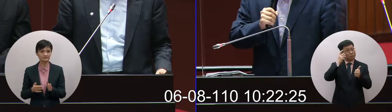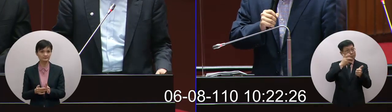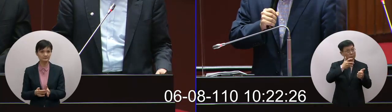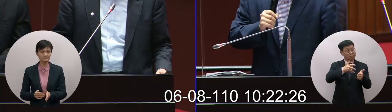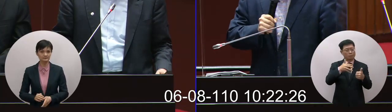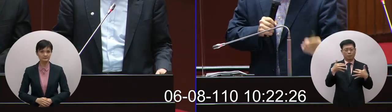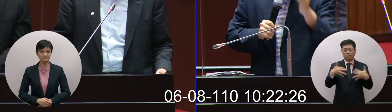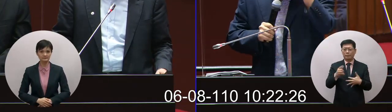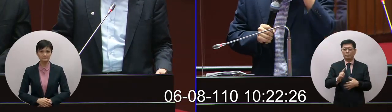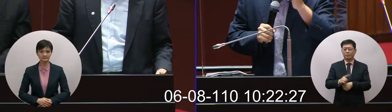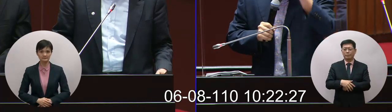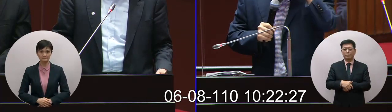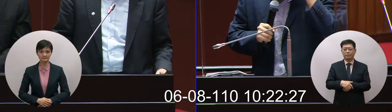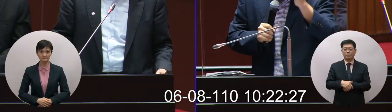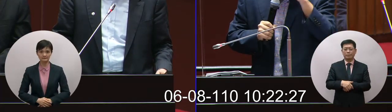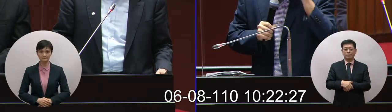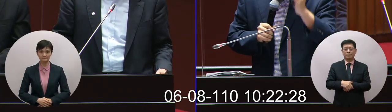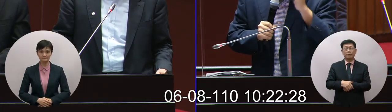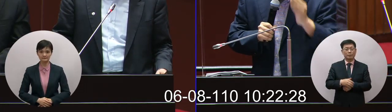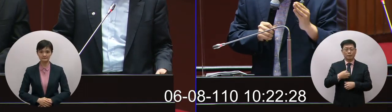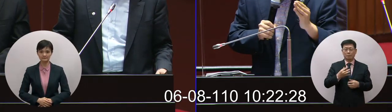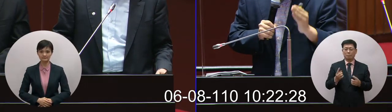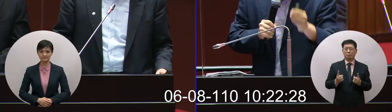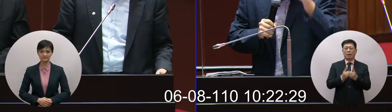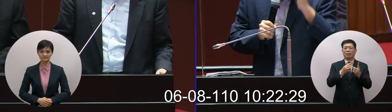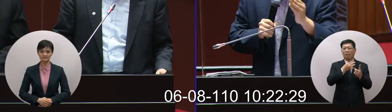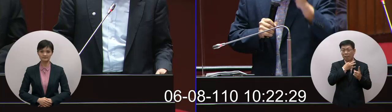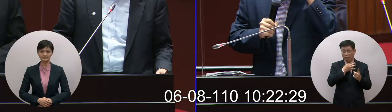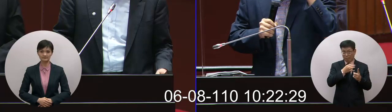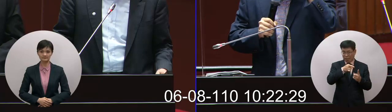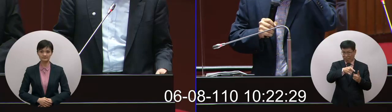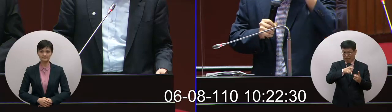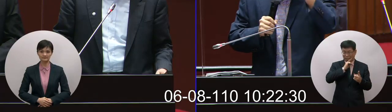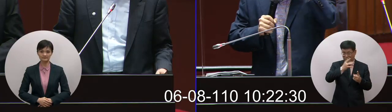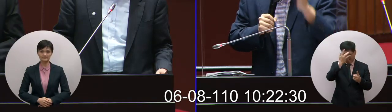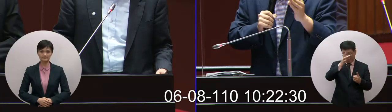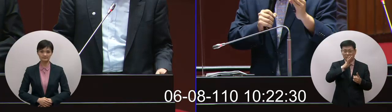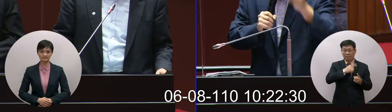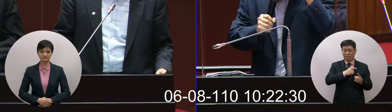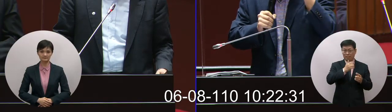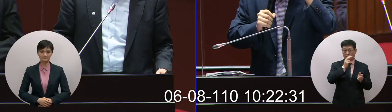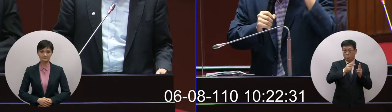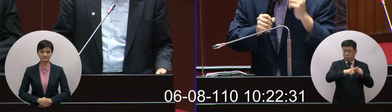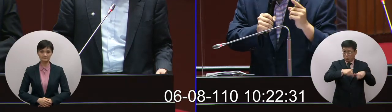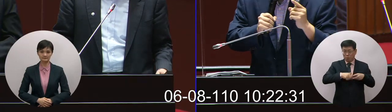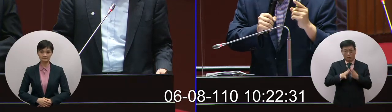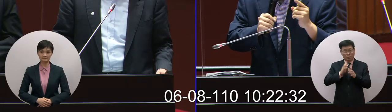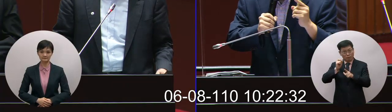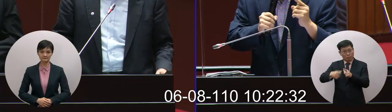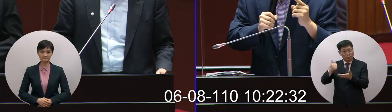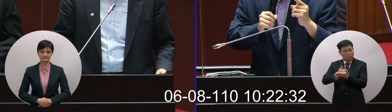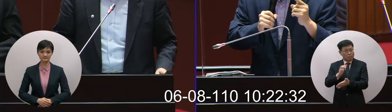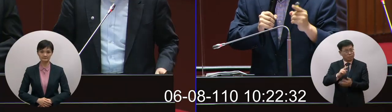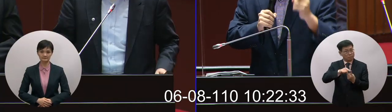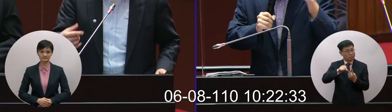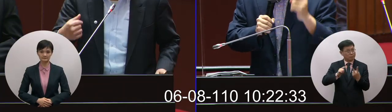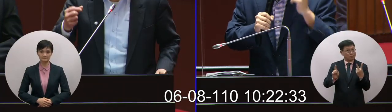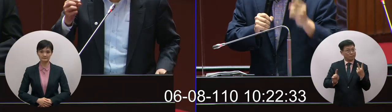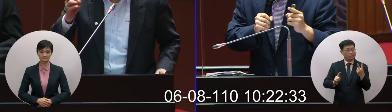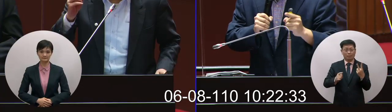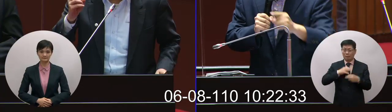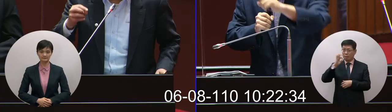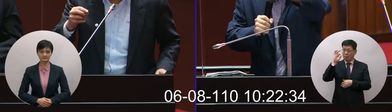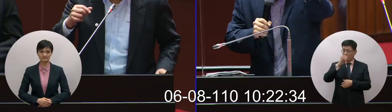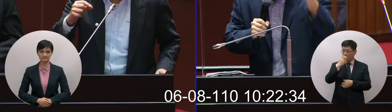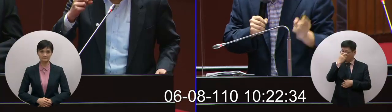在问题是哪？现在问题是卡的指挥中心，还是卡的厂商不愿意进口？这是一个争点呢。就 是 快